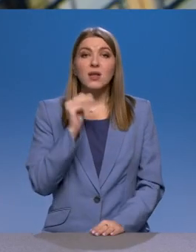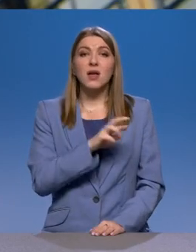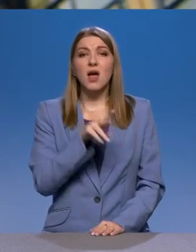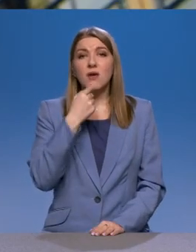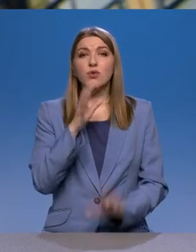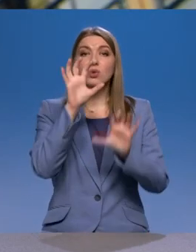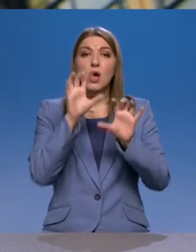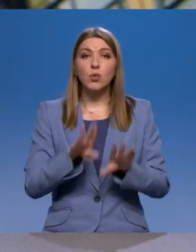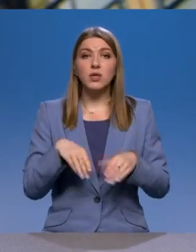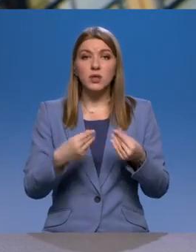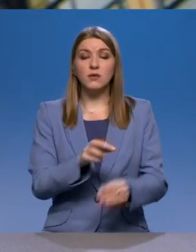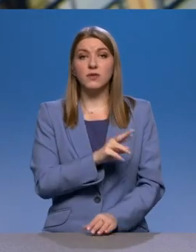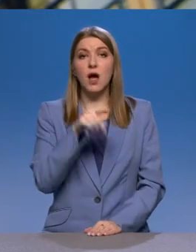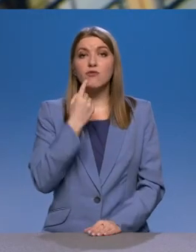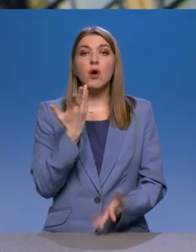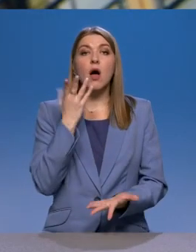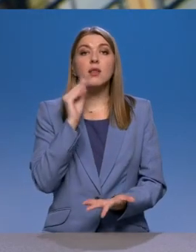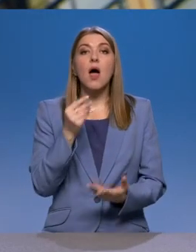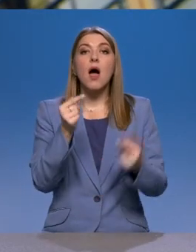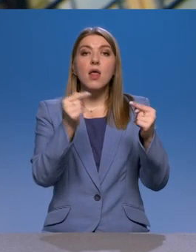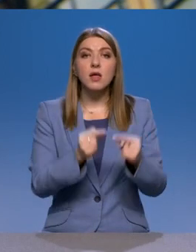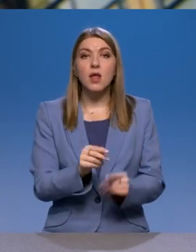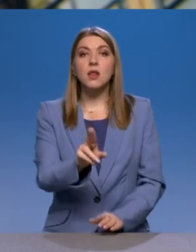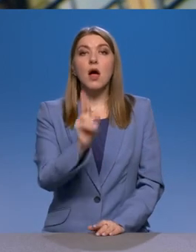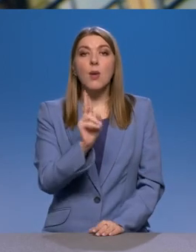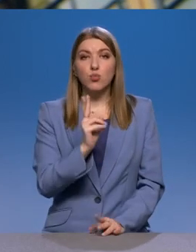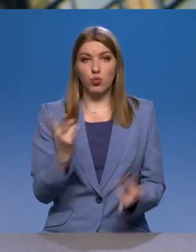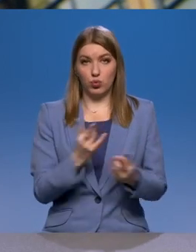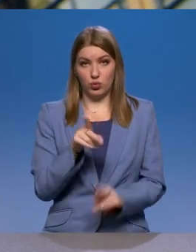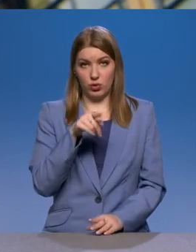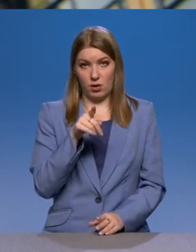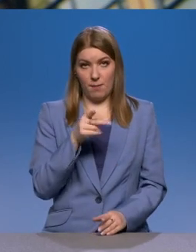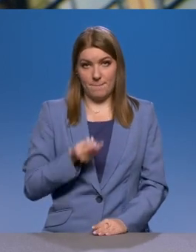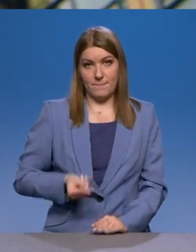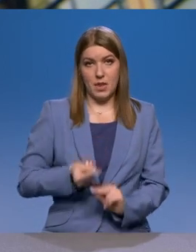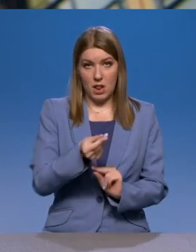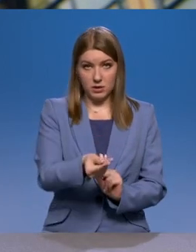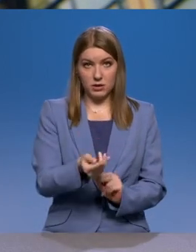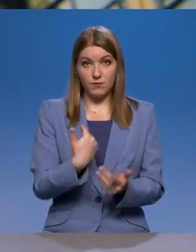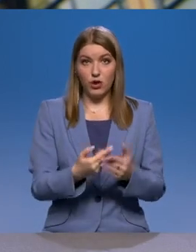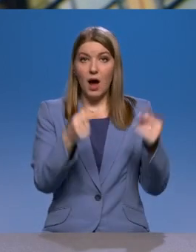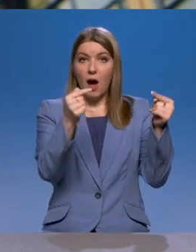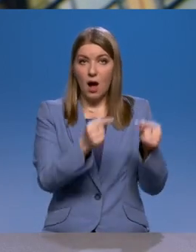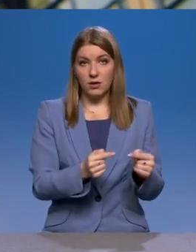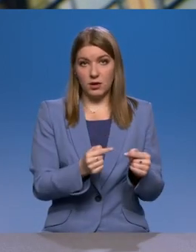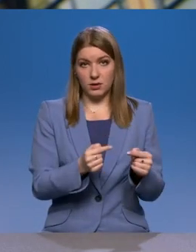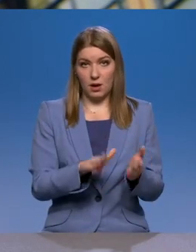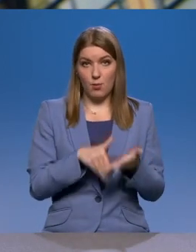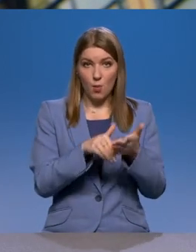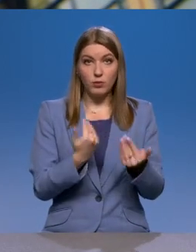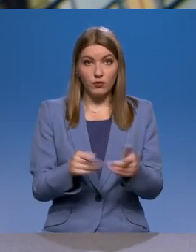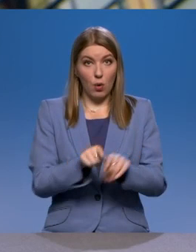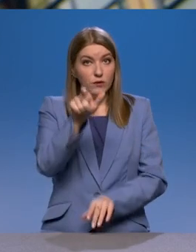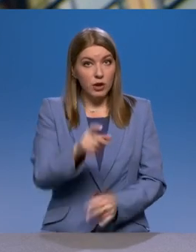говорю конкретно, кому-то надо платить, да? Когда мы говорим об адресной помощи. Вот как раз его проверить надо. Тогда в этой